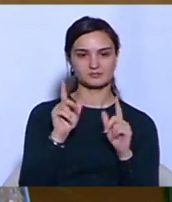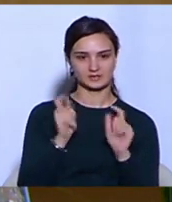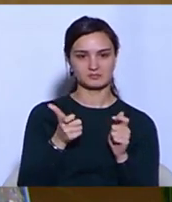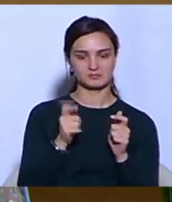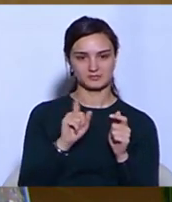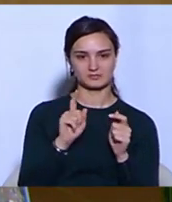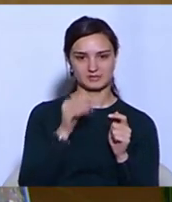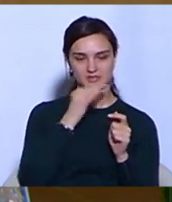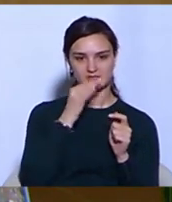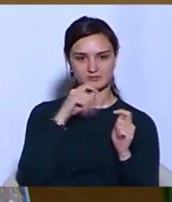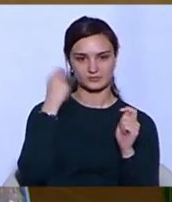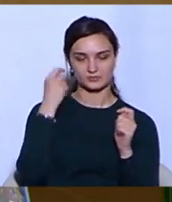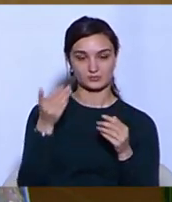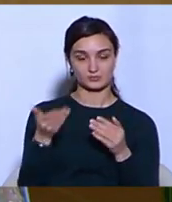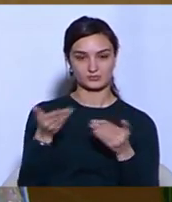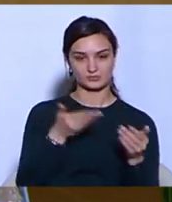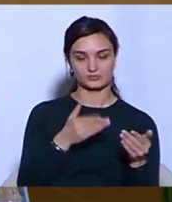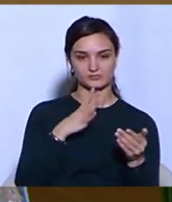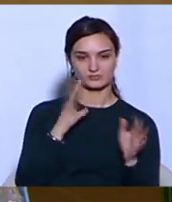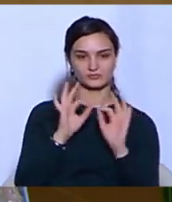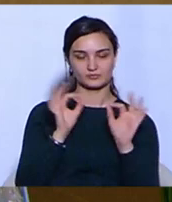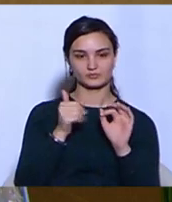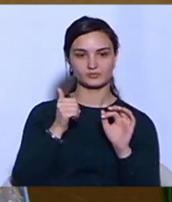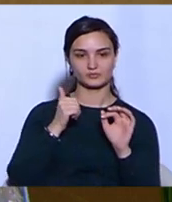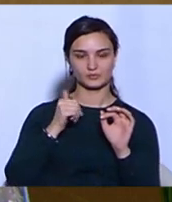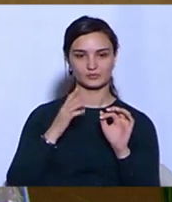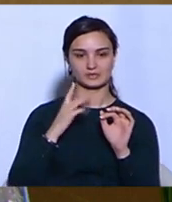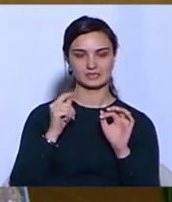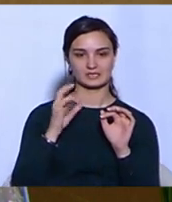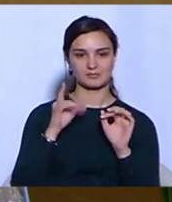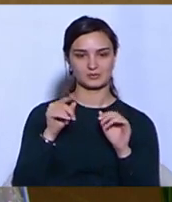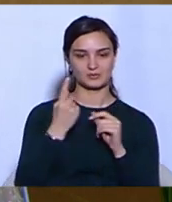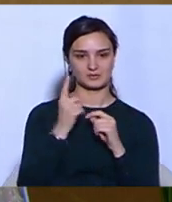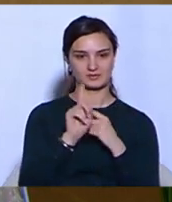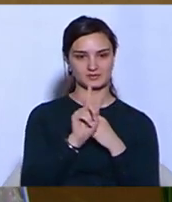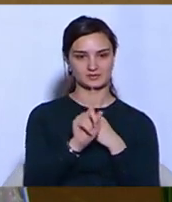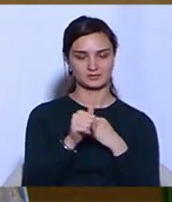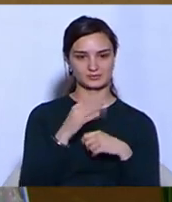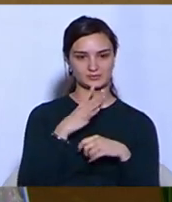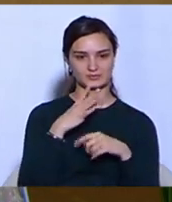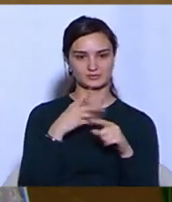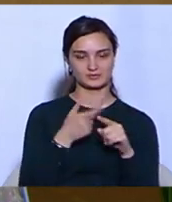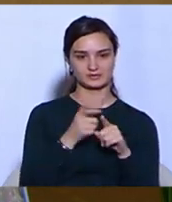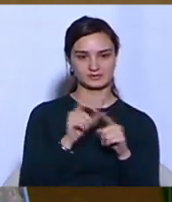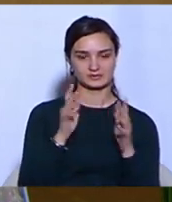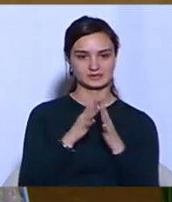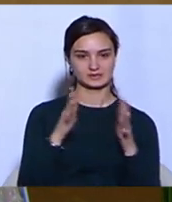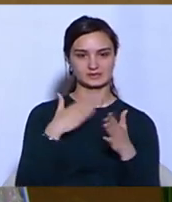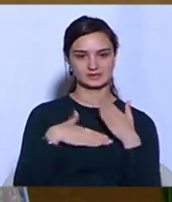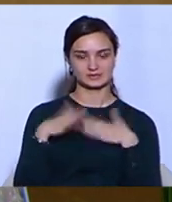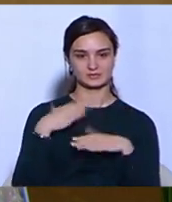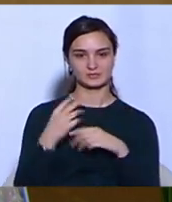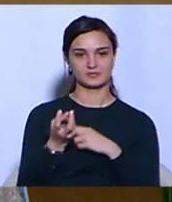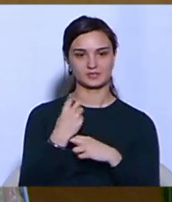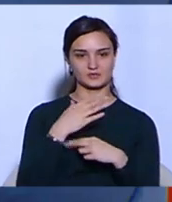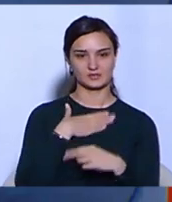დამითანხმებიან, სანამ სტუდიაში შემოვიდოდით, ხაზი გაუსვით, როგორ მოგვიზღოდა თემიკო წინ. და ძალიან დიდი სიხარულით